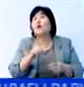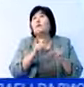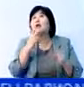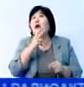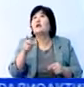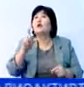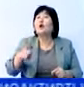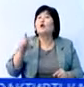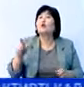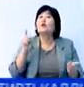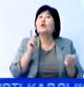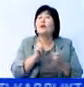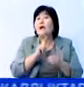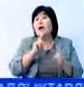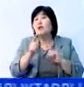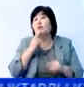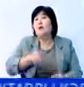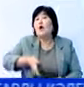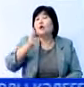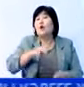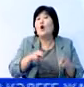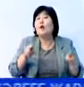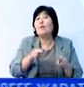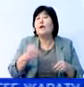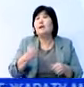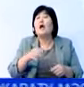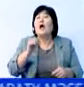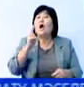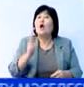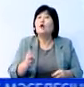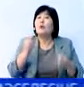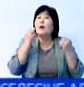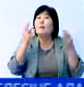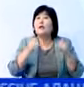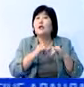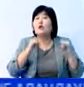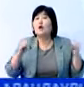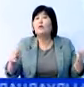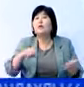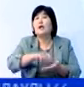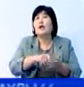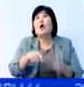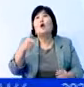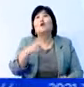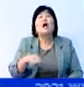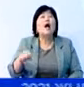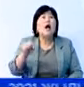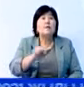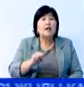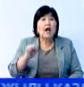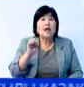аралап, тұрғындармен кездесті. Жиында сөз алған парламент мәжілісі әлеуметтік мәдени даму комитетінің төрайымы Гүлшара